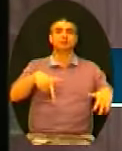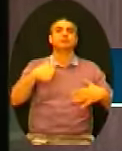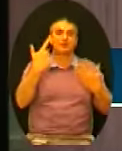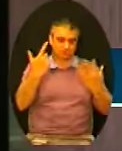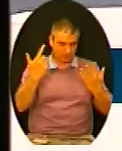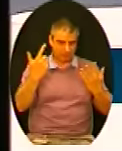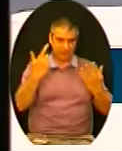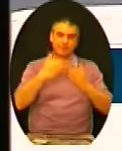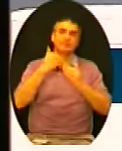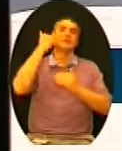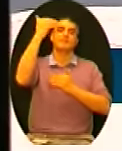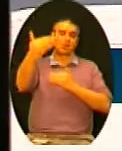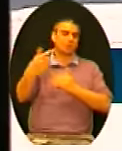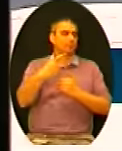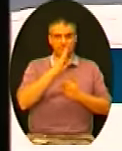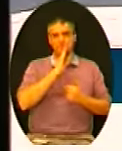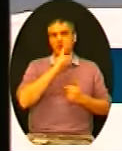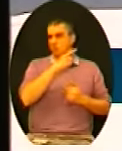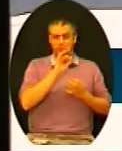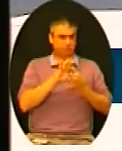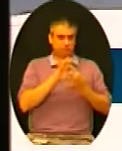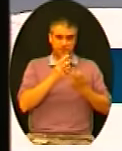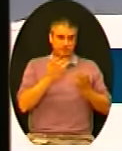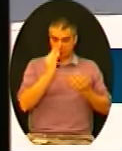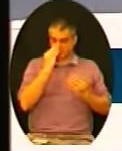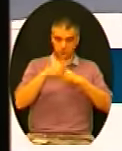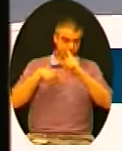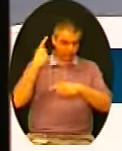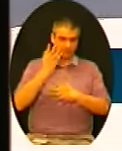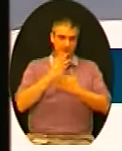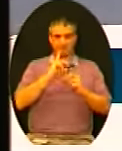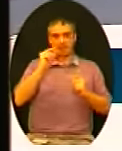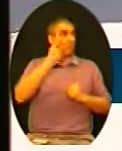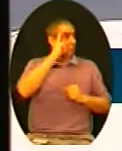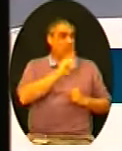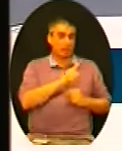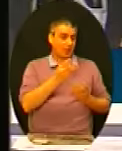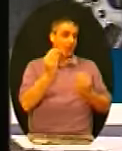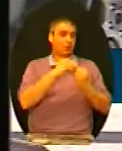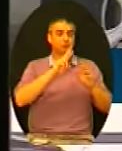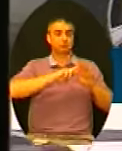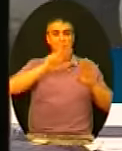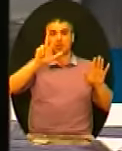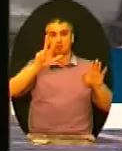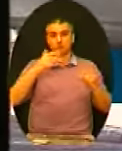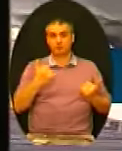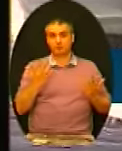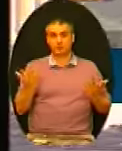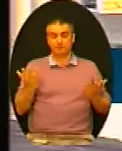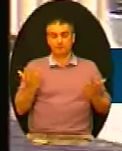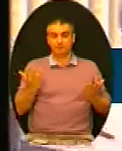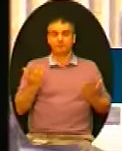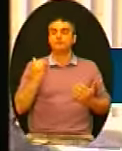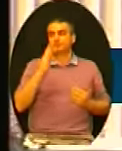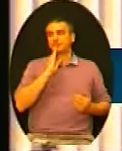שנים, ומעבר לכך, הם הבעיה. הוא בסך הכל בפורים הבא, הוא כבר בבית. הוא לא יודע, כי יש לו עוד 8 חודשים כרגע